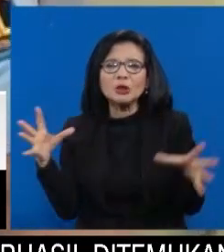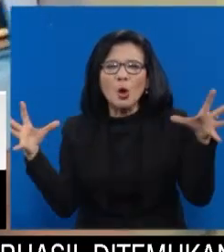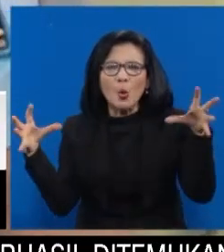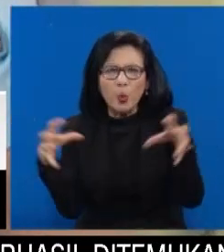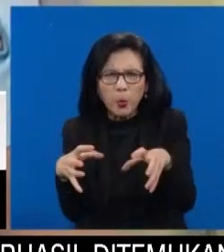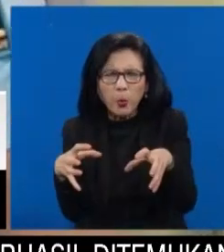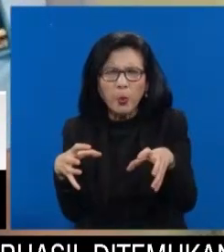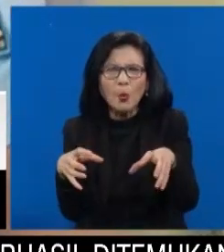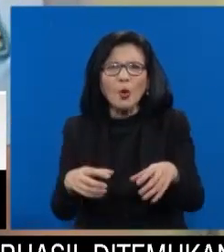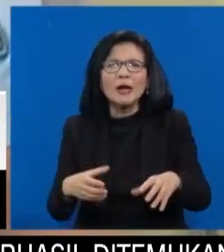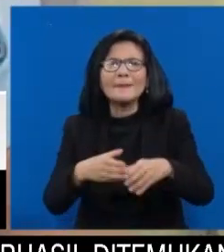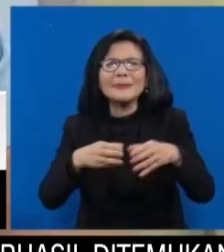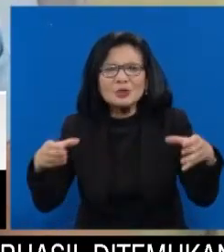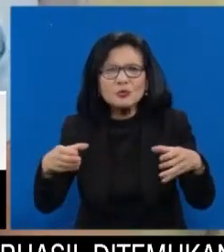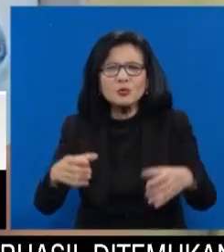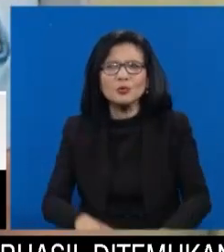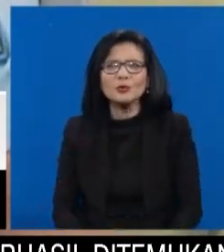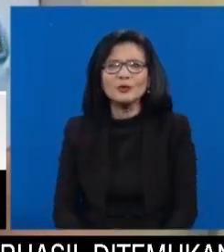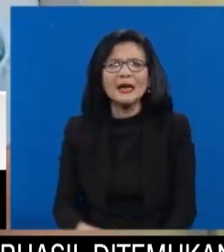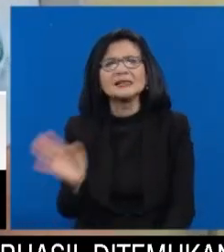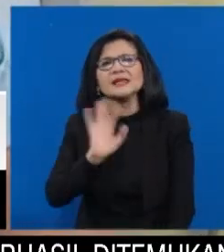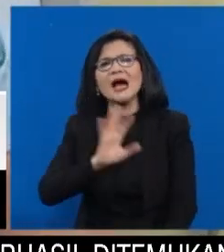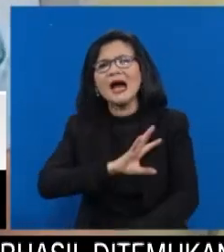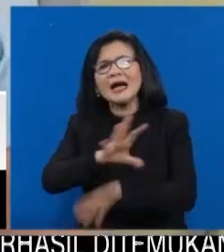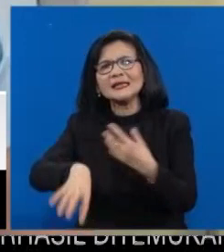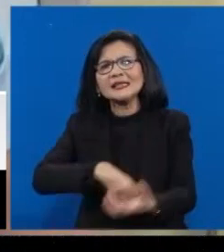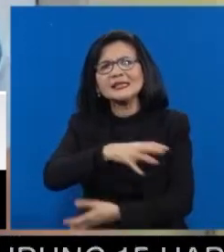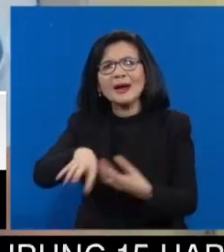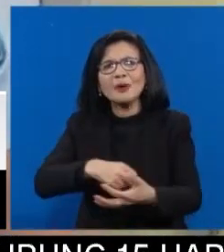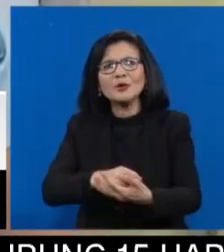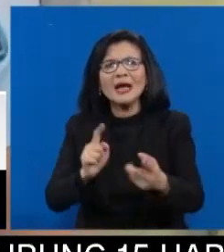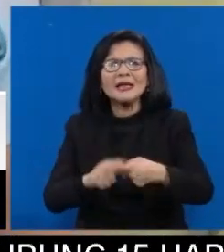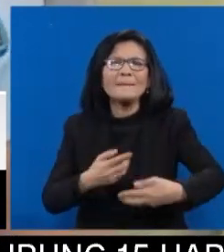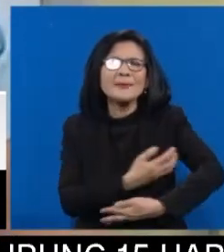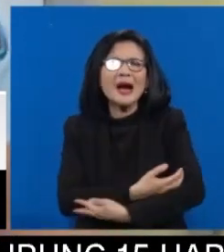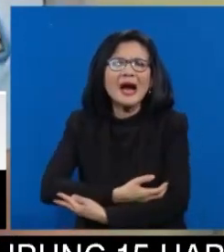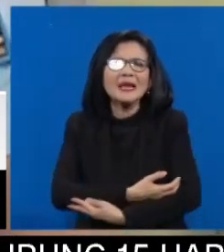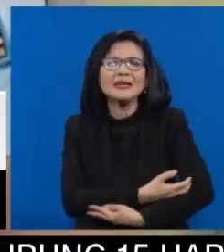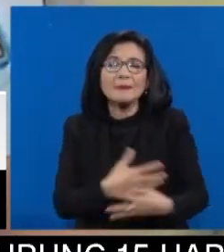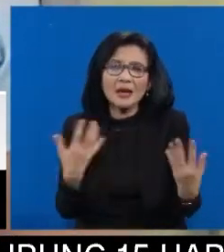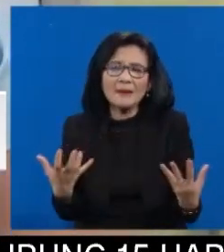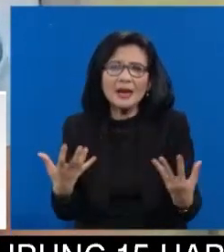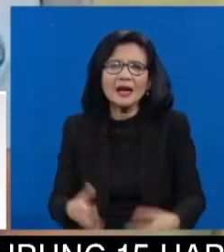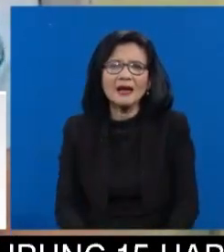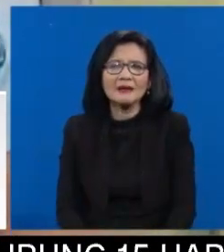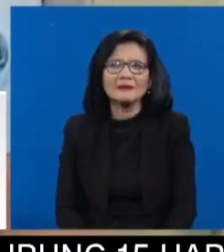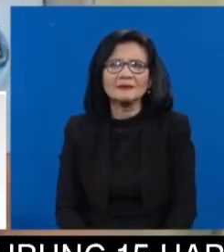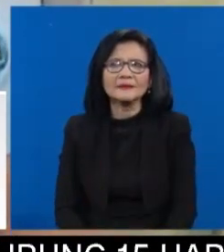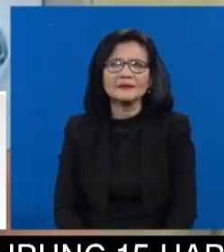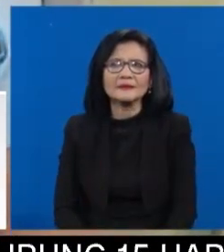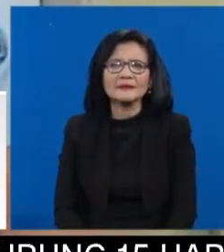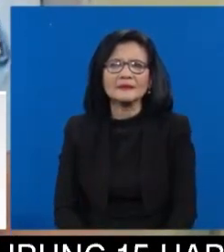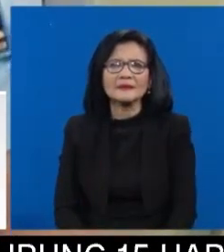manusiawi kalau kita campurkan dengan Bu Nunung beserta bayinya yang berusia 7 bulan apalagi